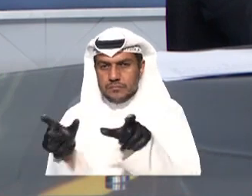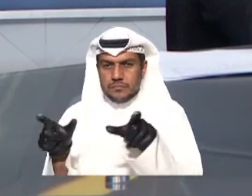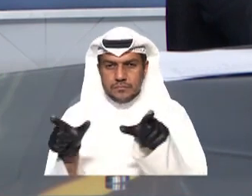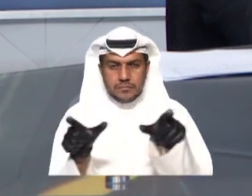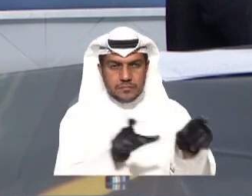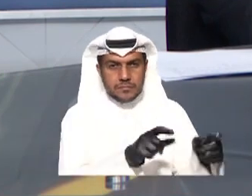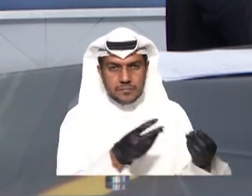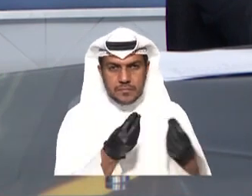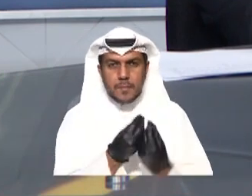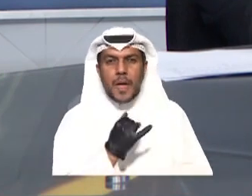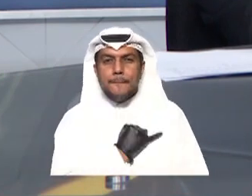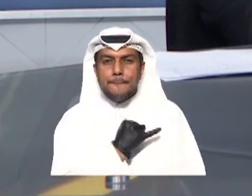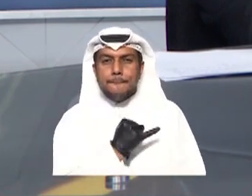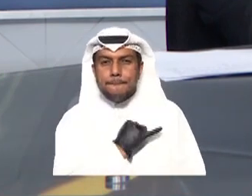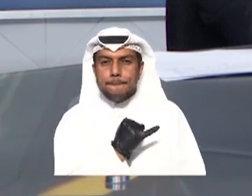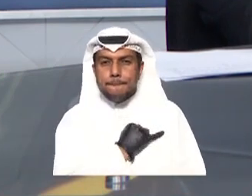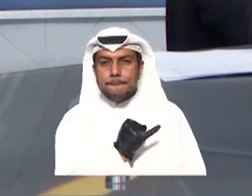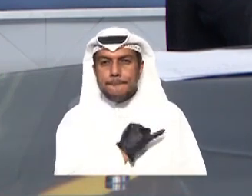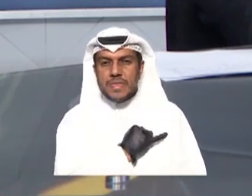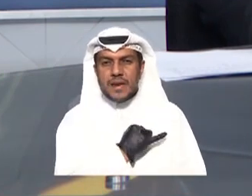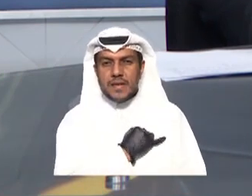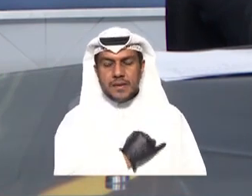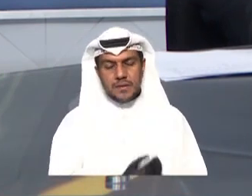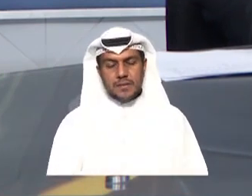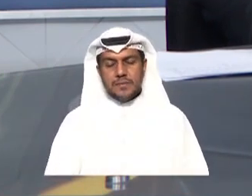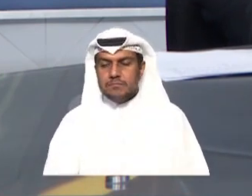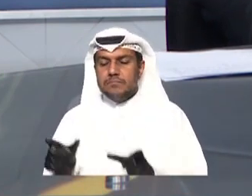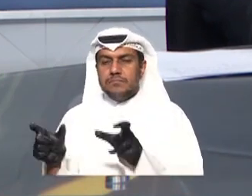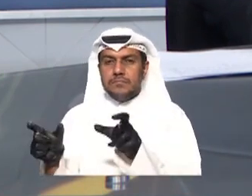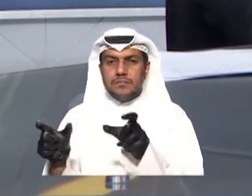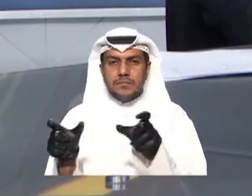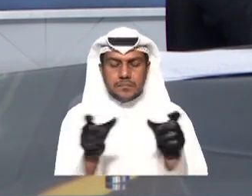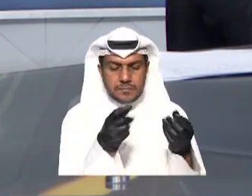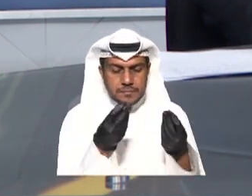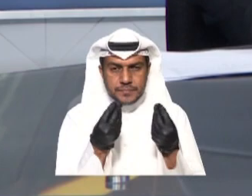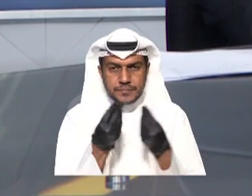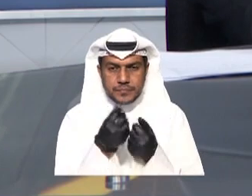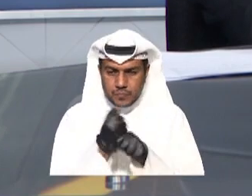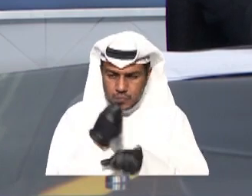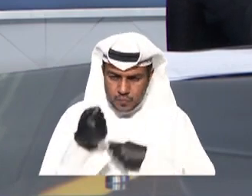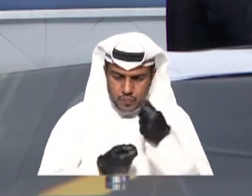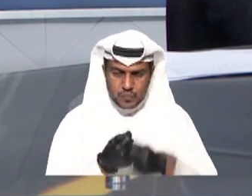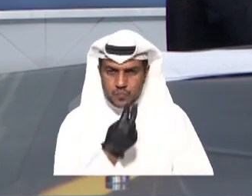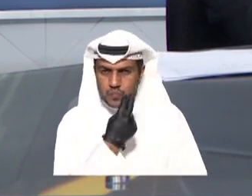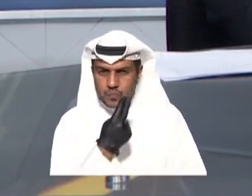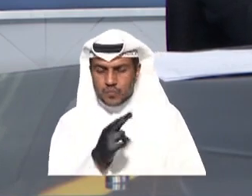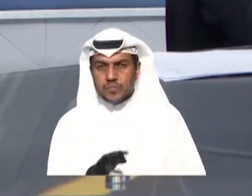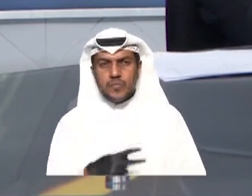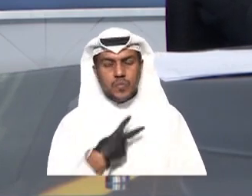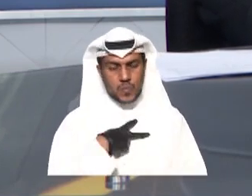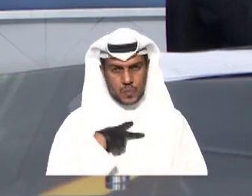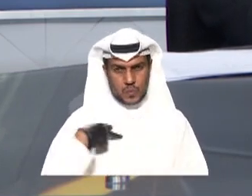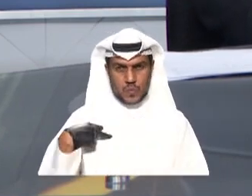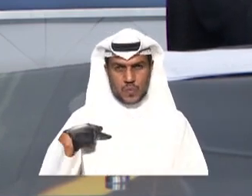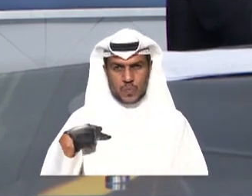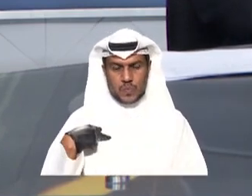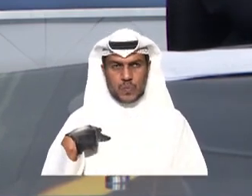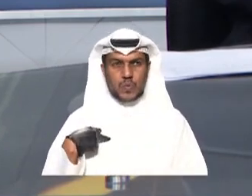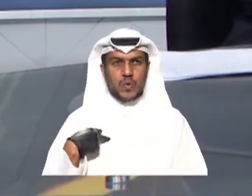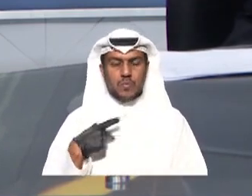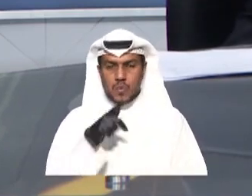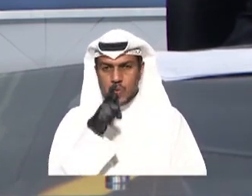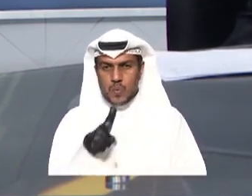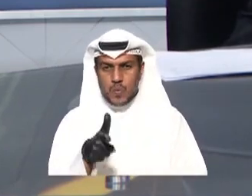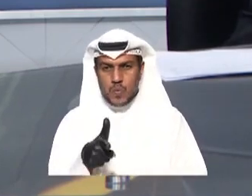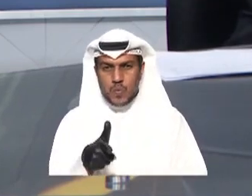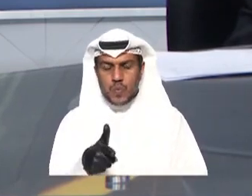تنص عليها السلطات الصحية. وعلى الرغم من الظروف الاستثنائية، فإن الجهات الحكومية تحاول جاهدة الحفاظ على أمن